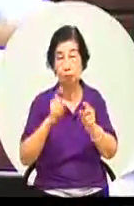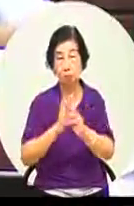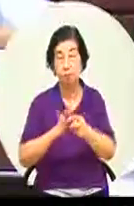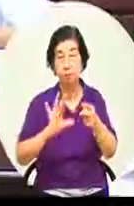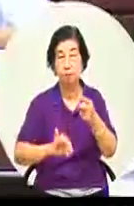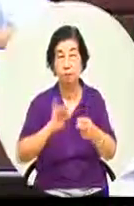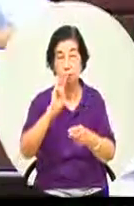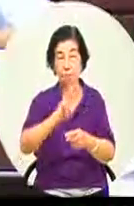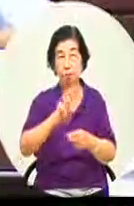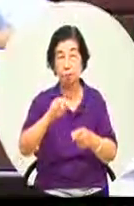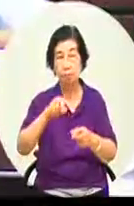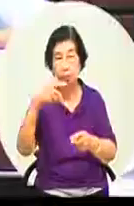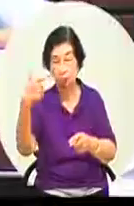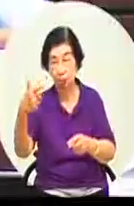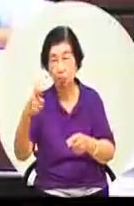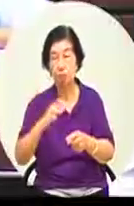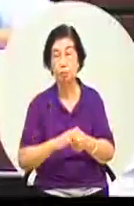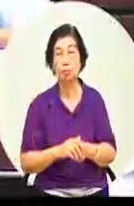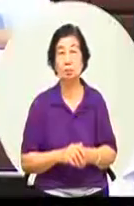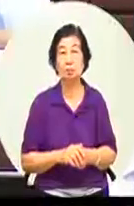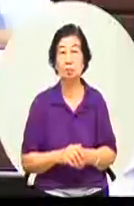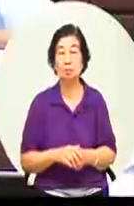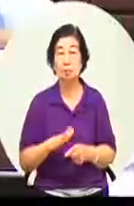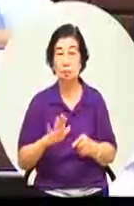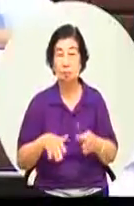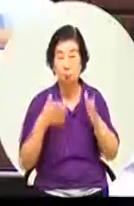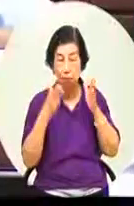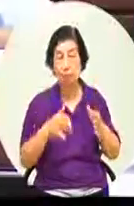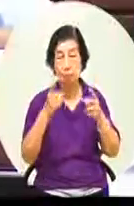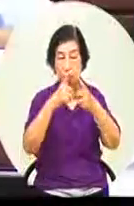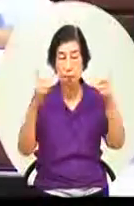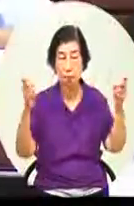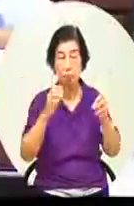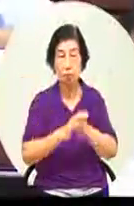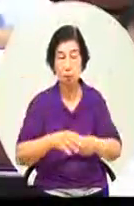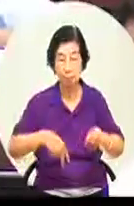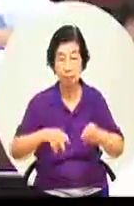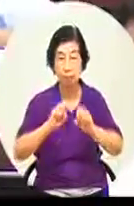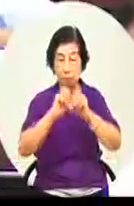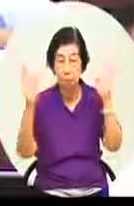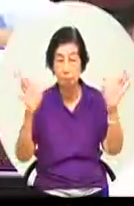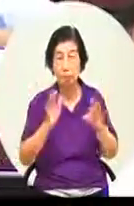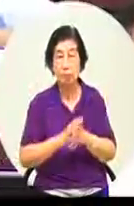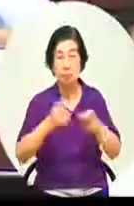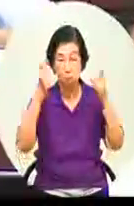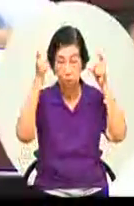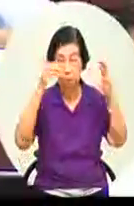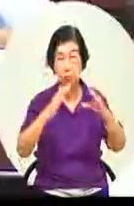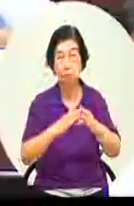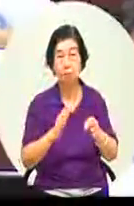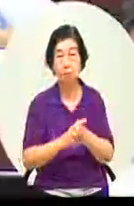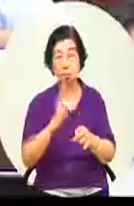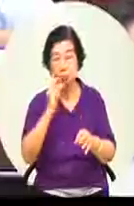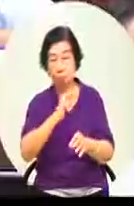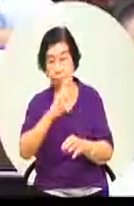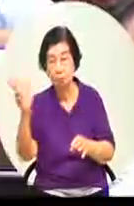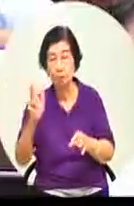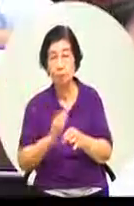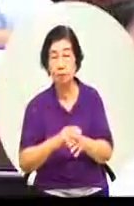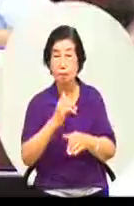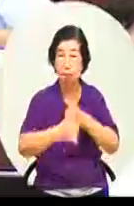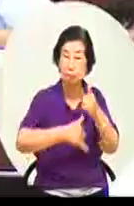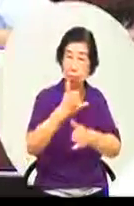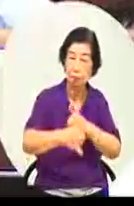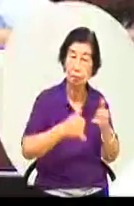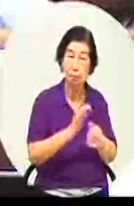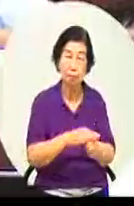3.7%， 所以我们也希望对于整个城市行销的部分，我们针对高雄的一些特色来发展一些多元的活动，来增加吸